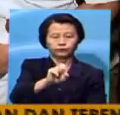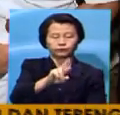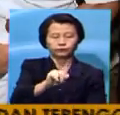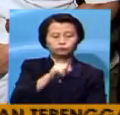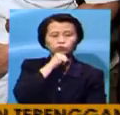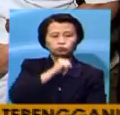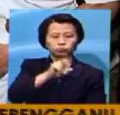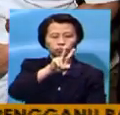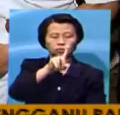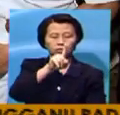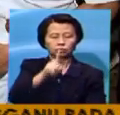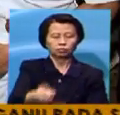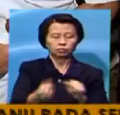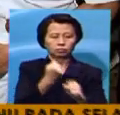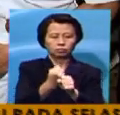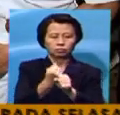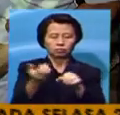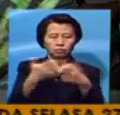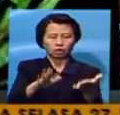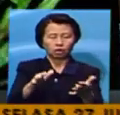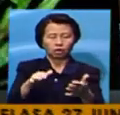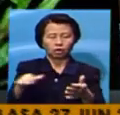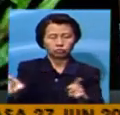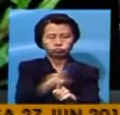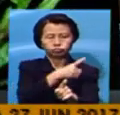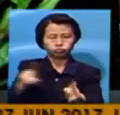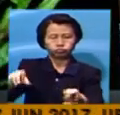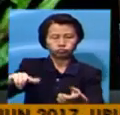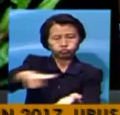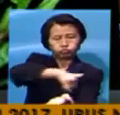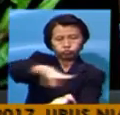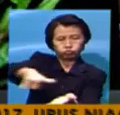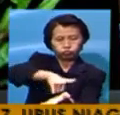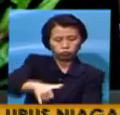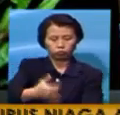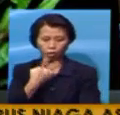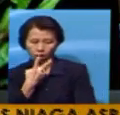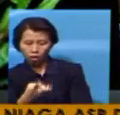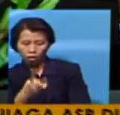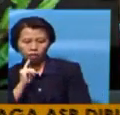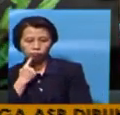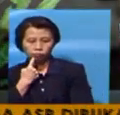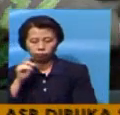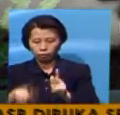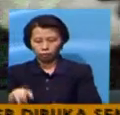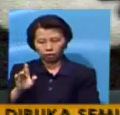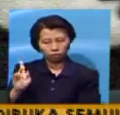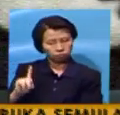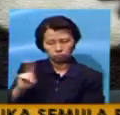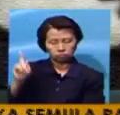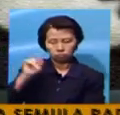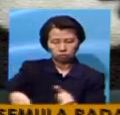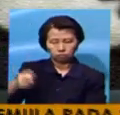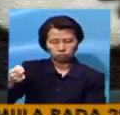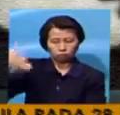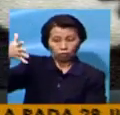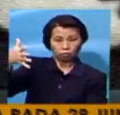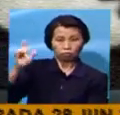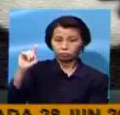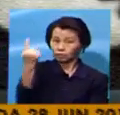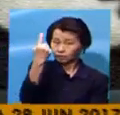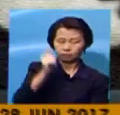dipercayai didera Rakan dengan satrika justeru ia mesti dipandang serius dan pihak terlibat tidak boleh lepas tangan begitu